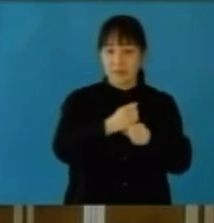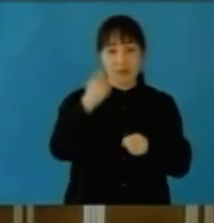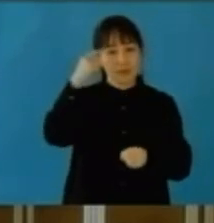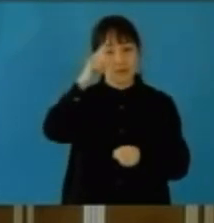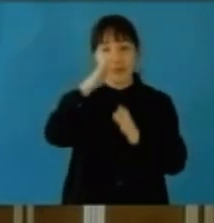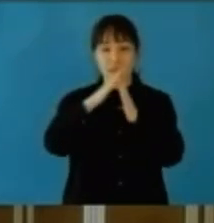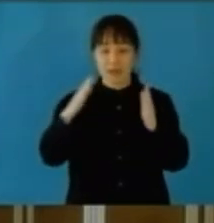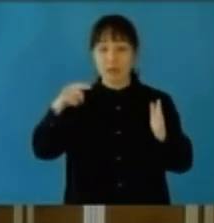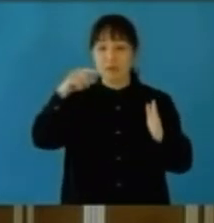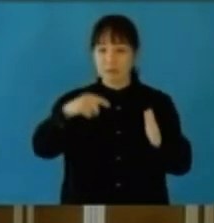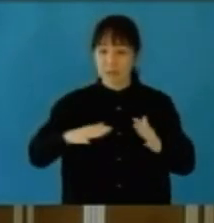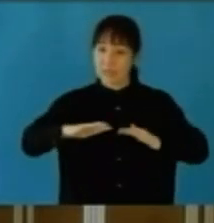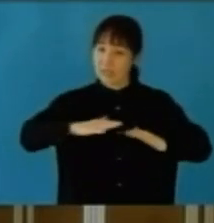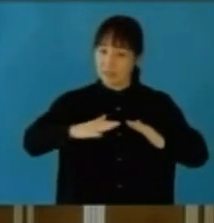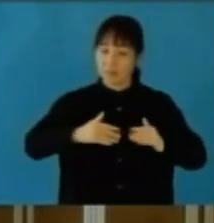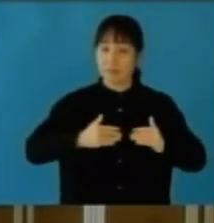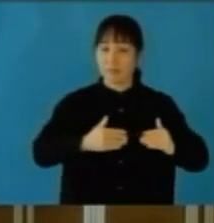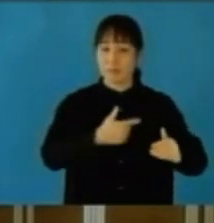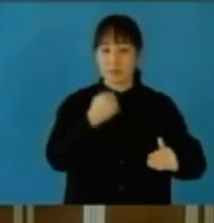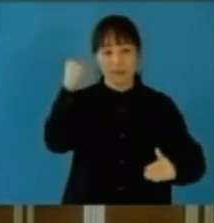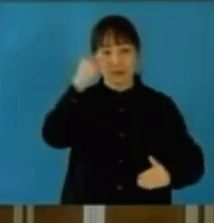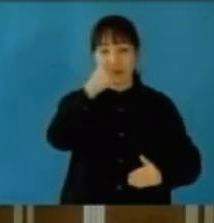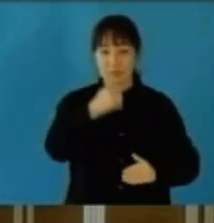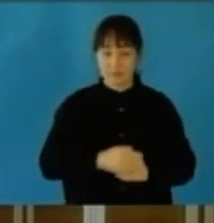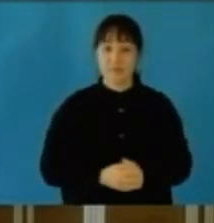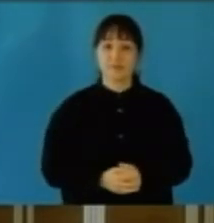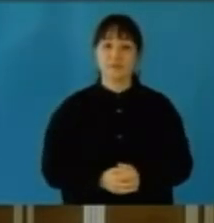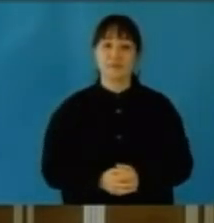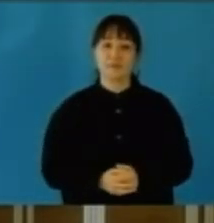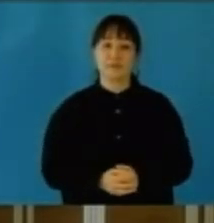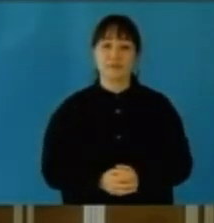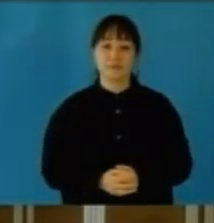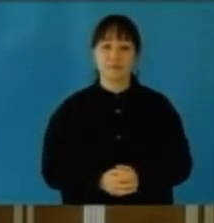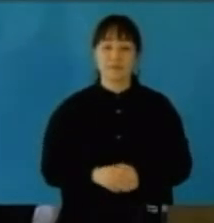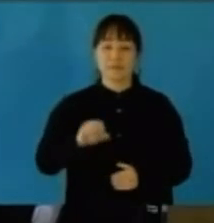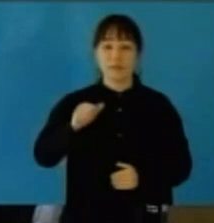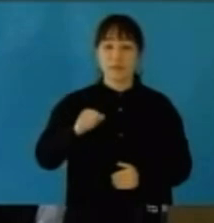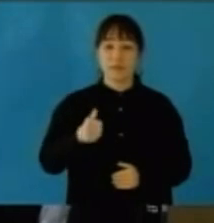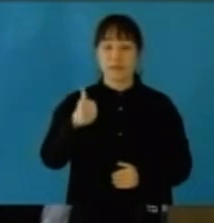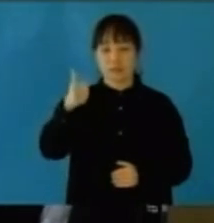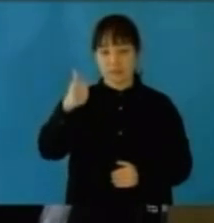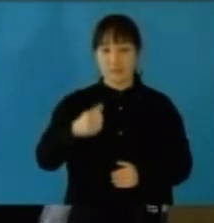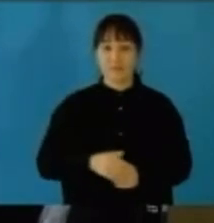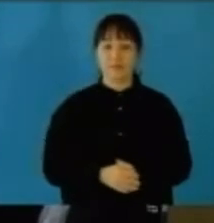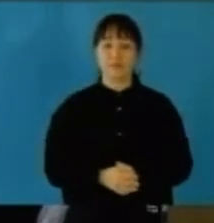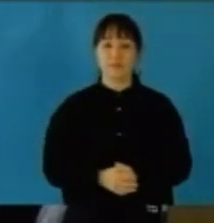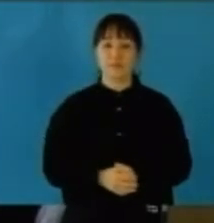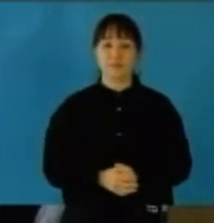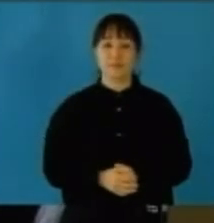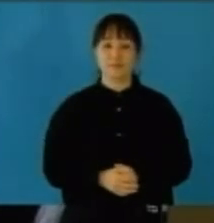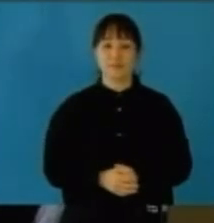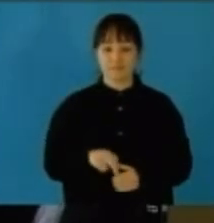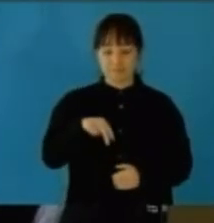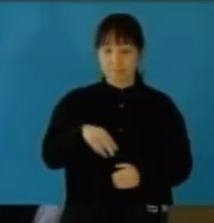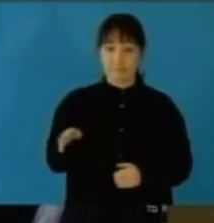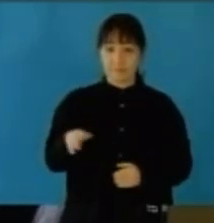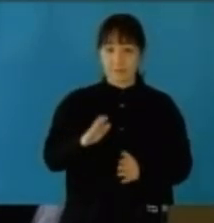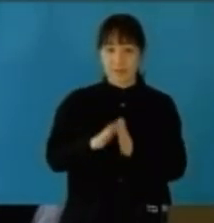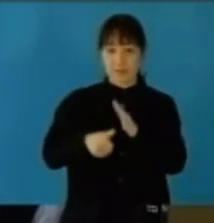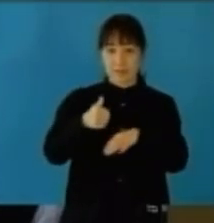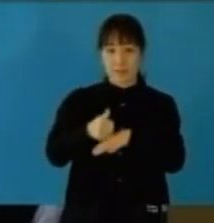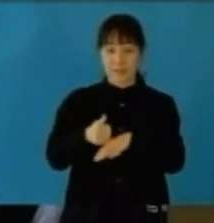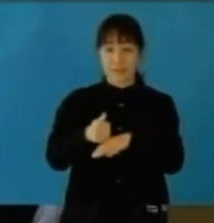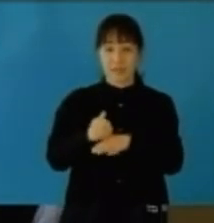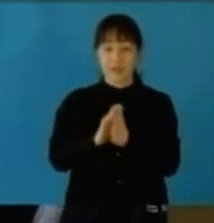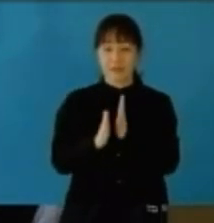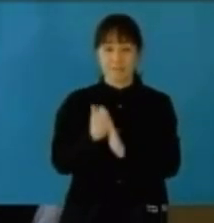議論を進めていただきたいと考えております。 長田康秀君。 事前から知事にですね、再